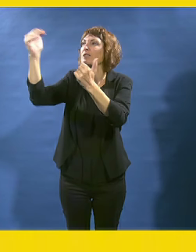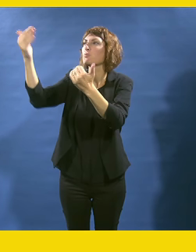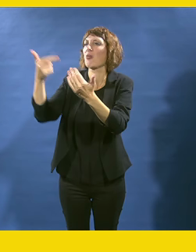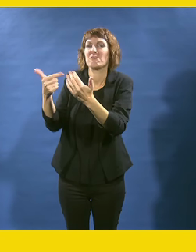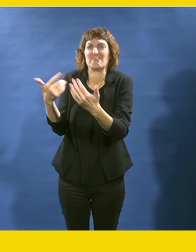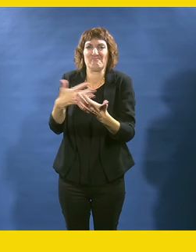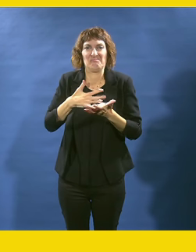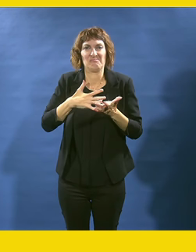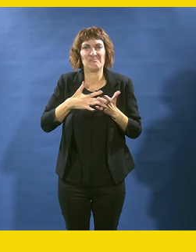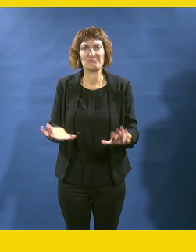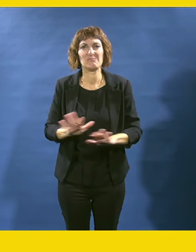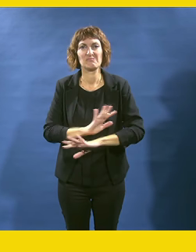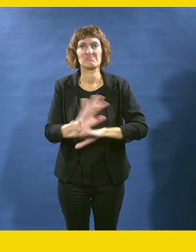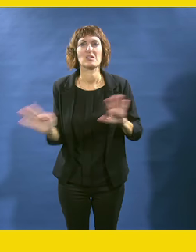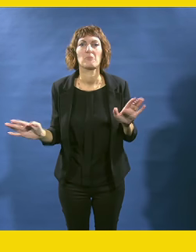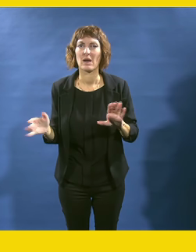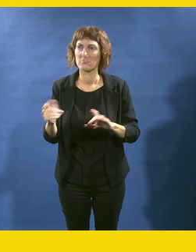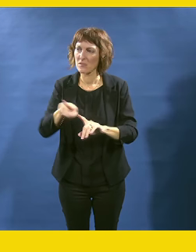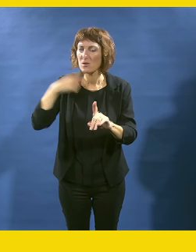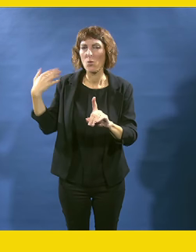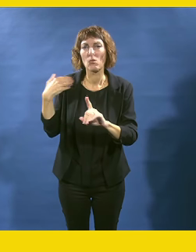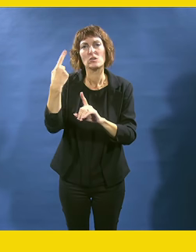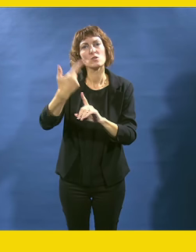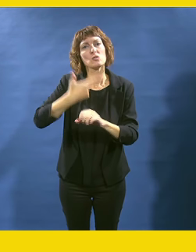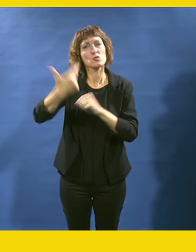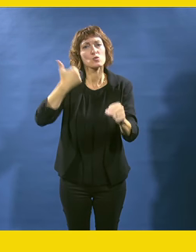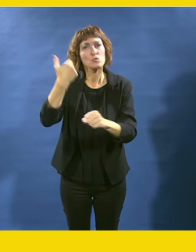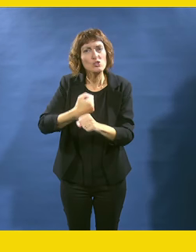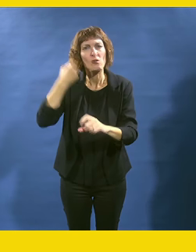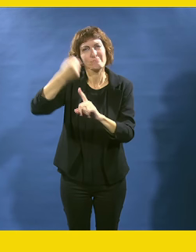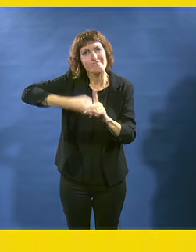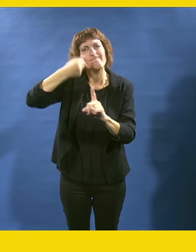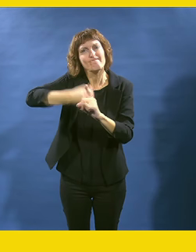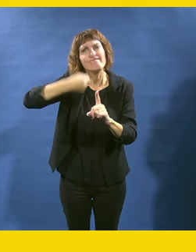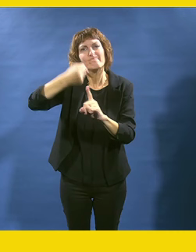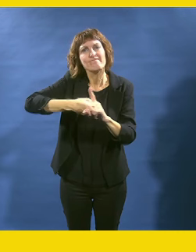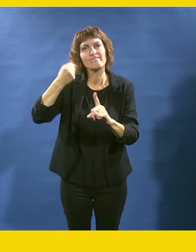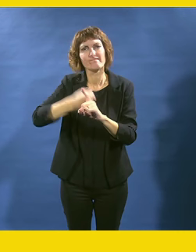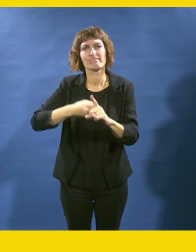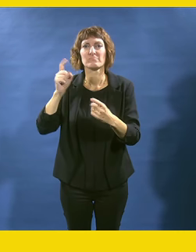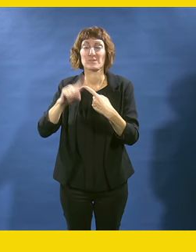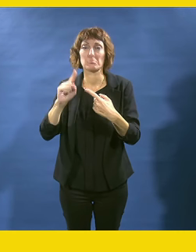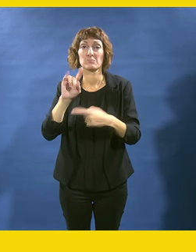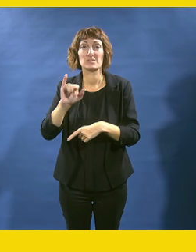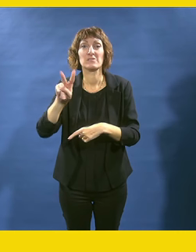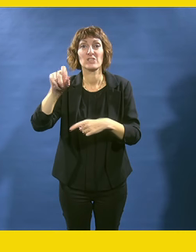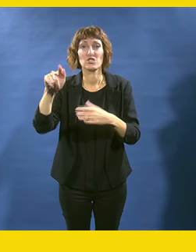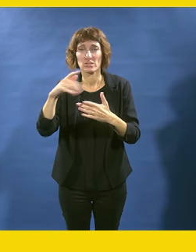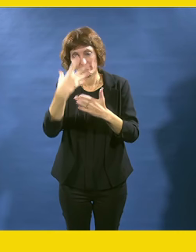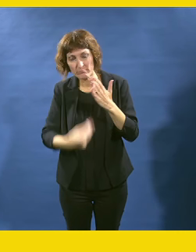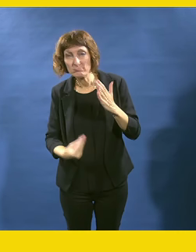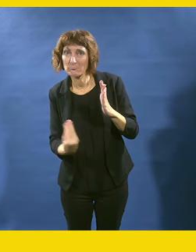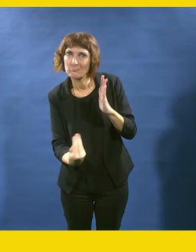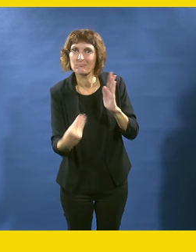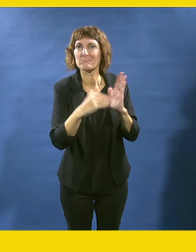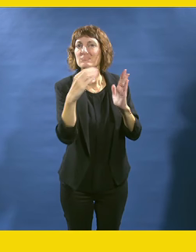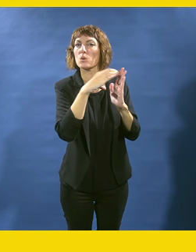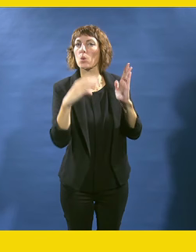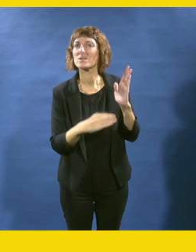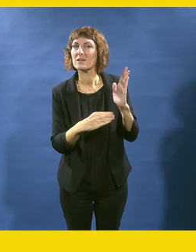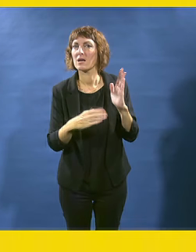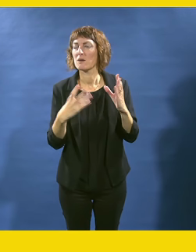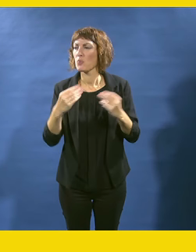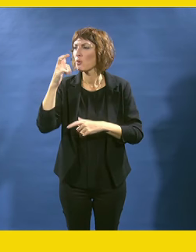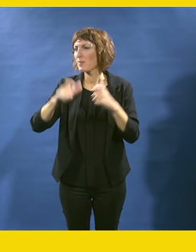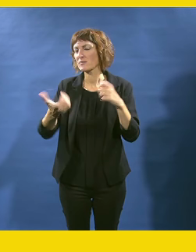2 ans, quand je me battais pour inscrire le droit à l'IVG dans la Constitution, beaucoup de journalistes me demandaient « Mais Madame Vogel, comment